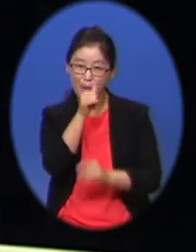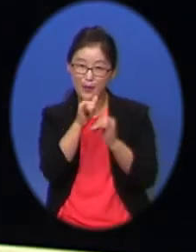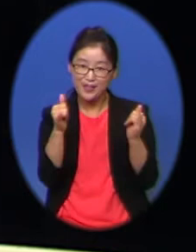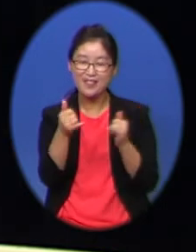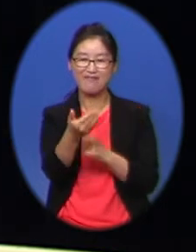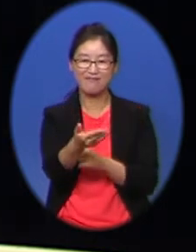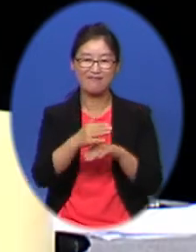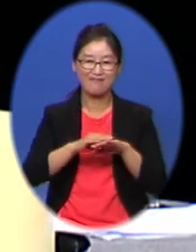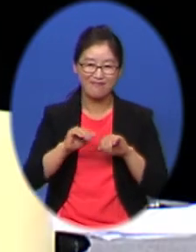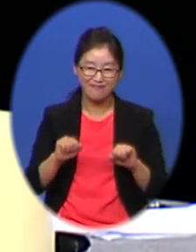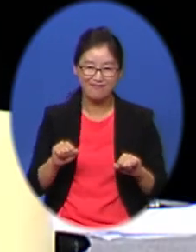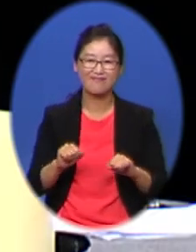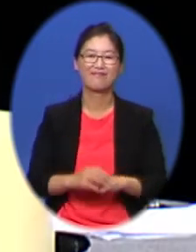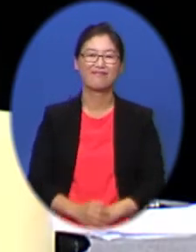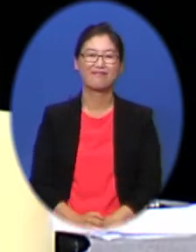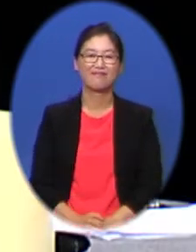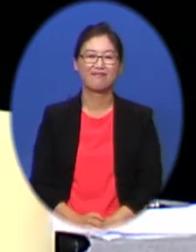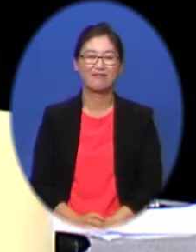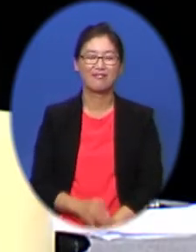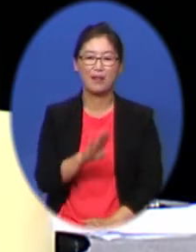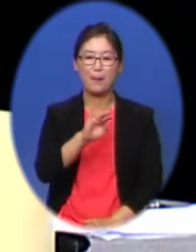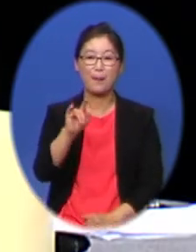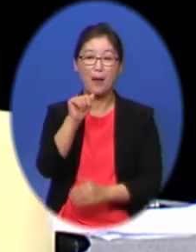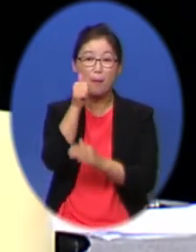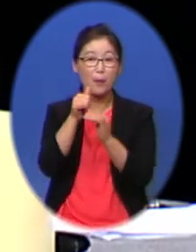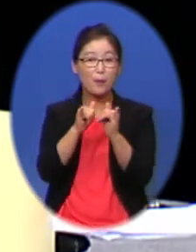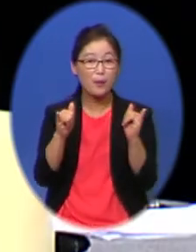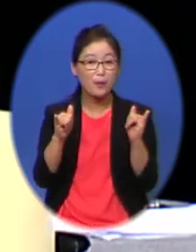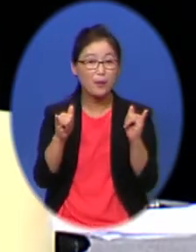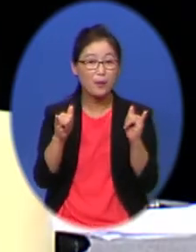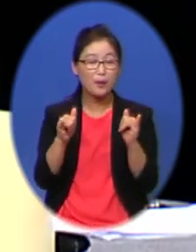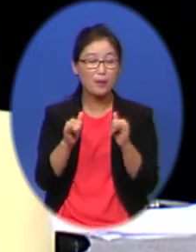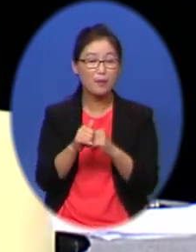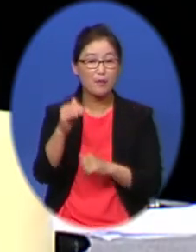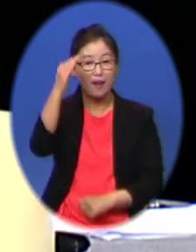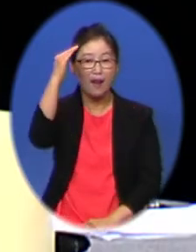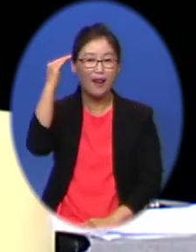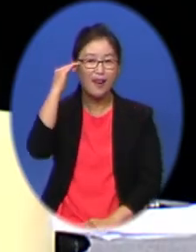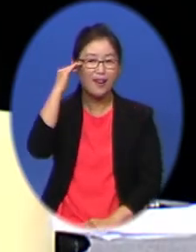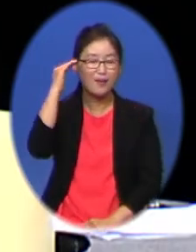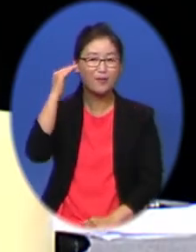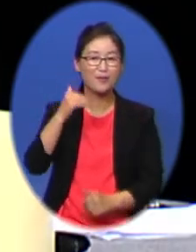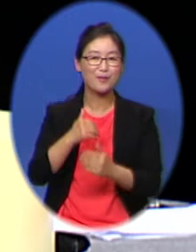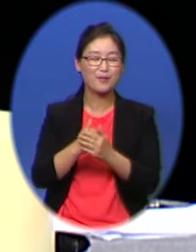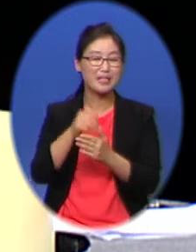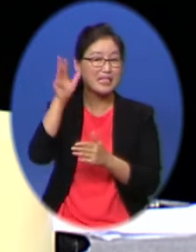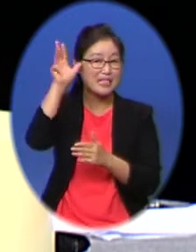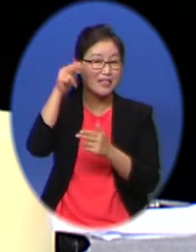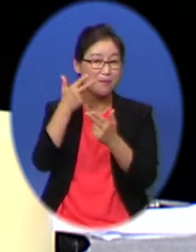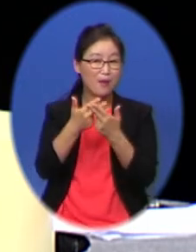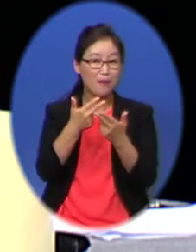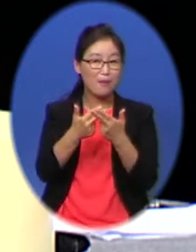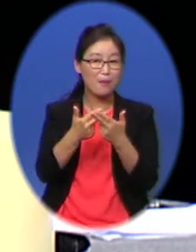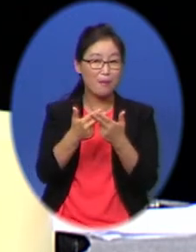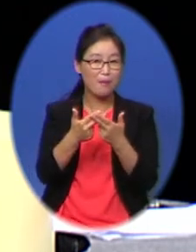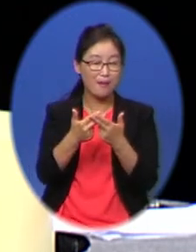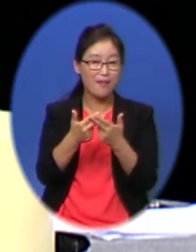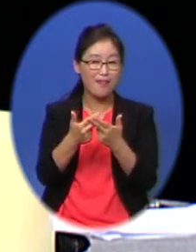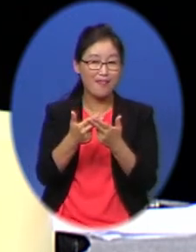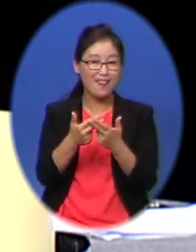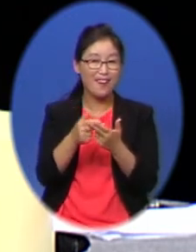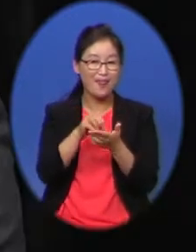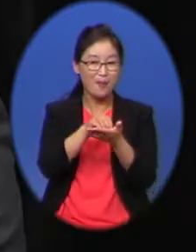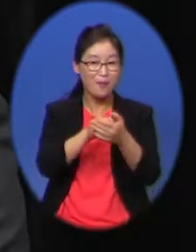이주환입니다. 자, 이 백광열 변호사님께서는 한국 치매협회 소속이신데요. 어떤 역할을 하는